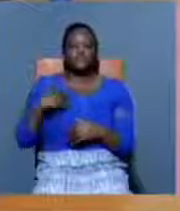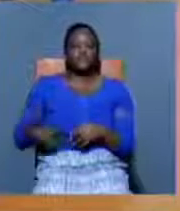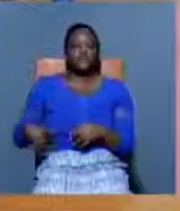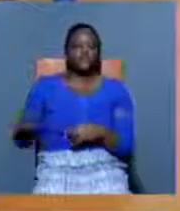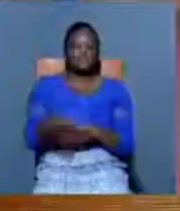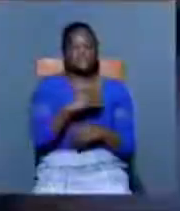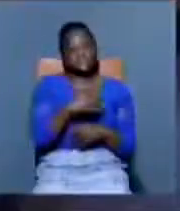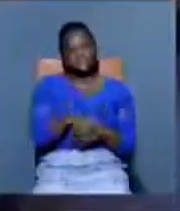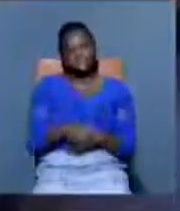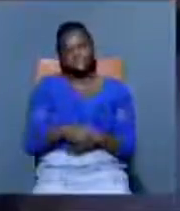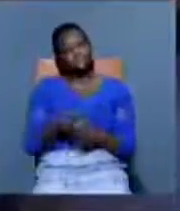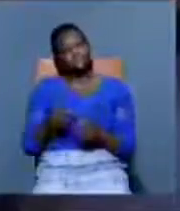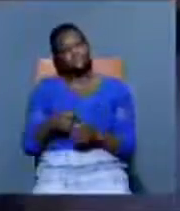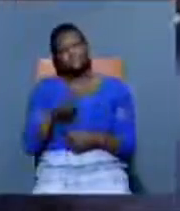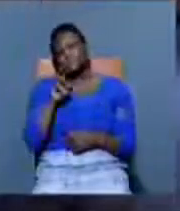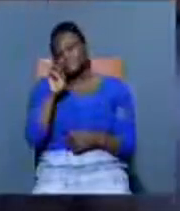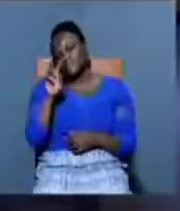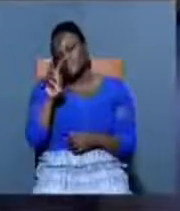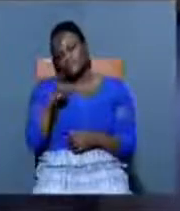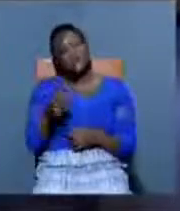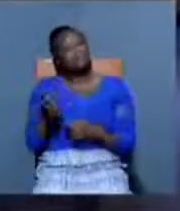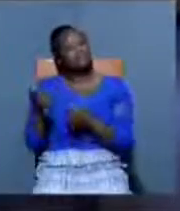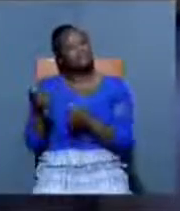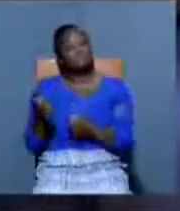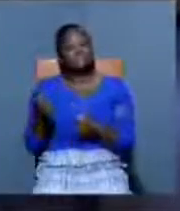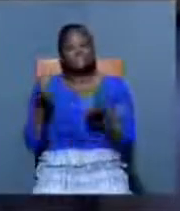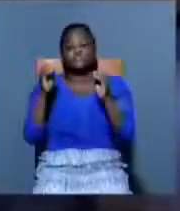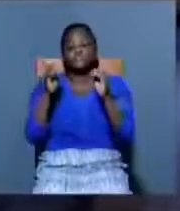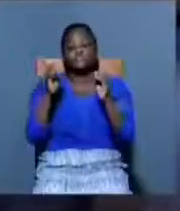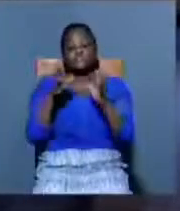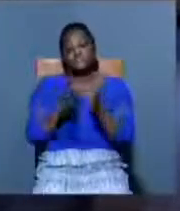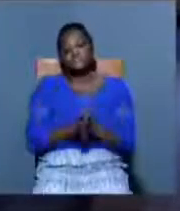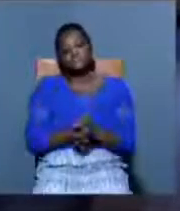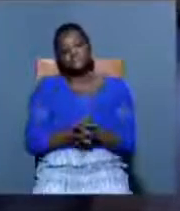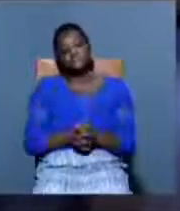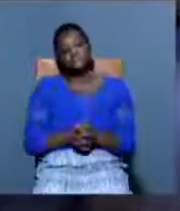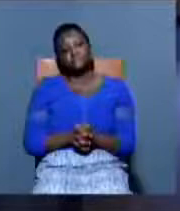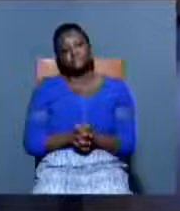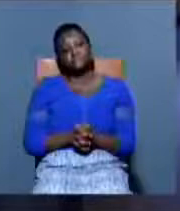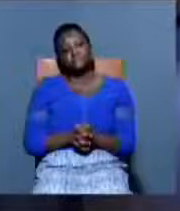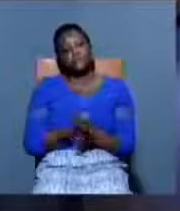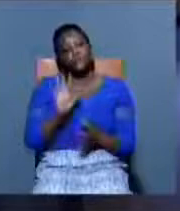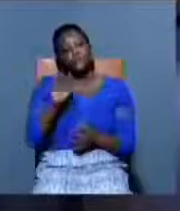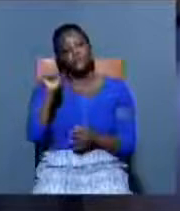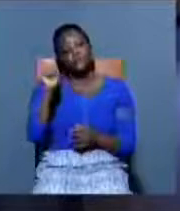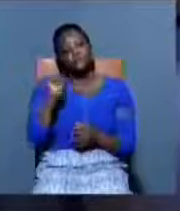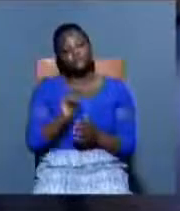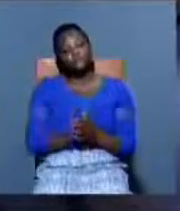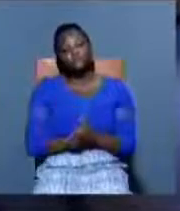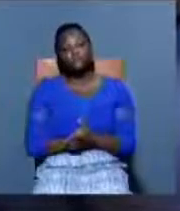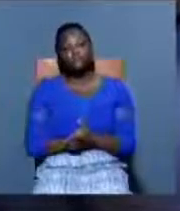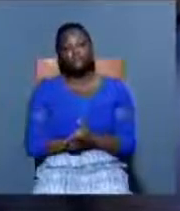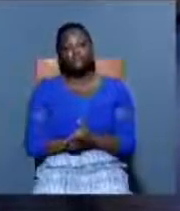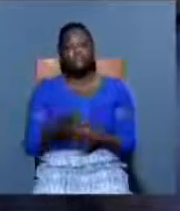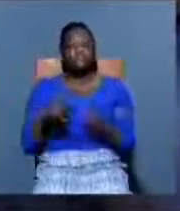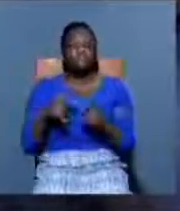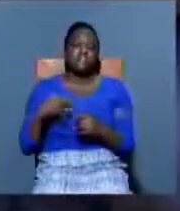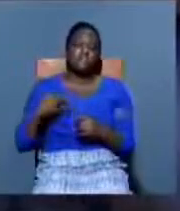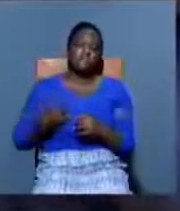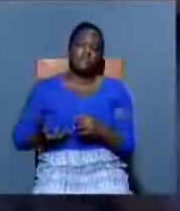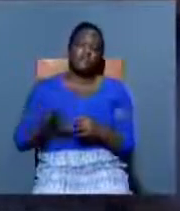Kwa sababu muonekano wake hata ufanye nini? Wewe mwenyewe ukuvutii. Nisikilizeni, mfanye mke wako awe smart.